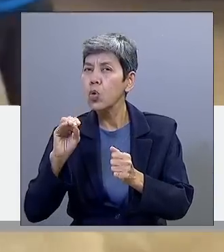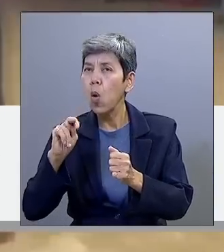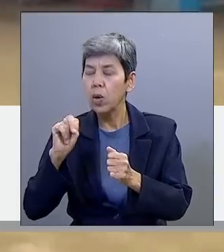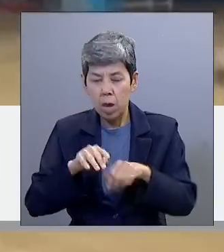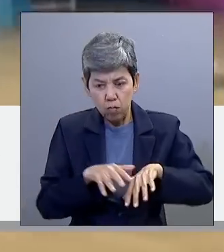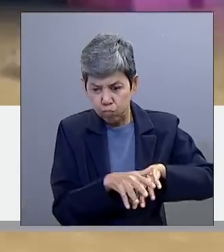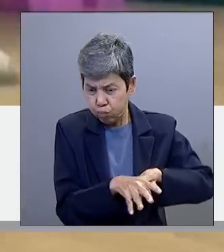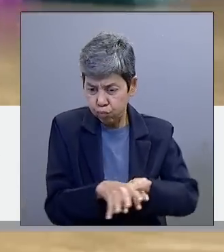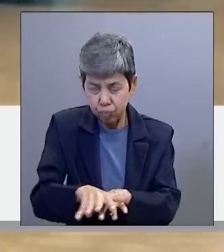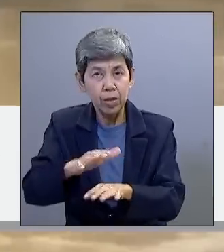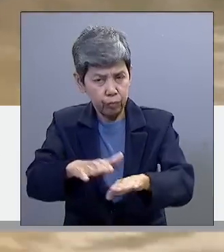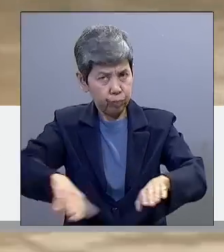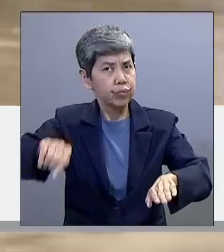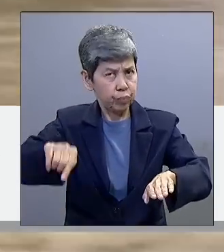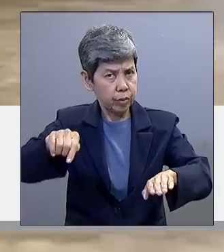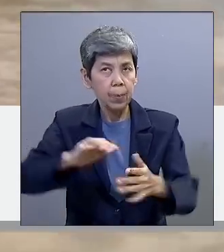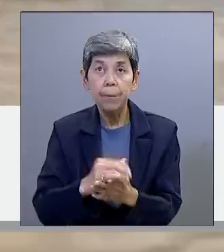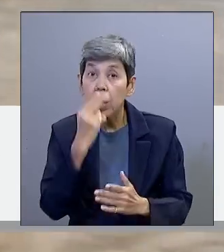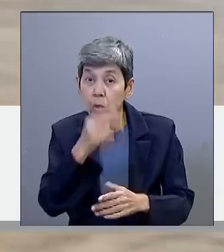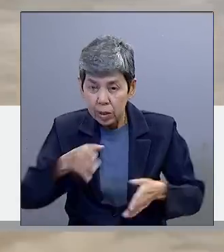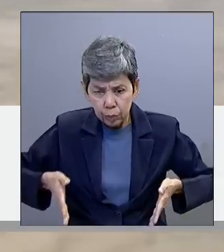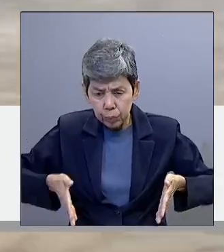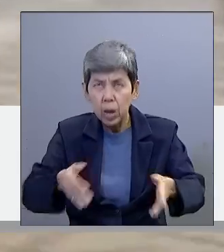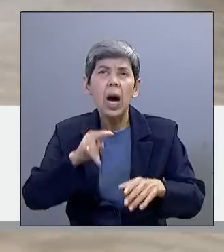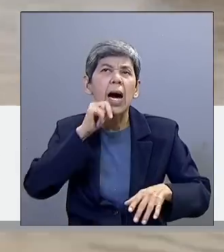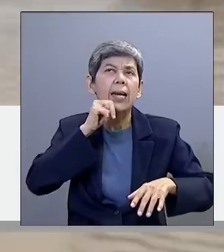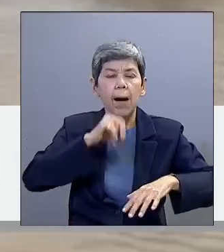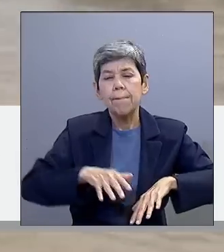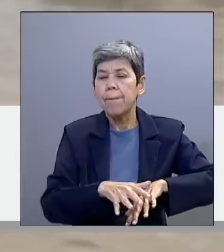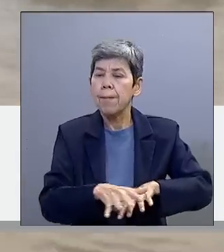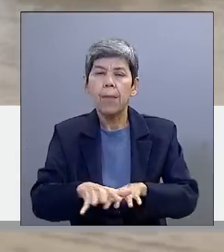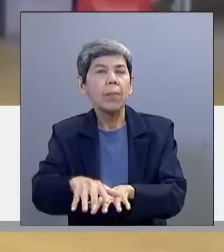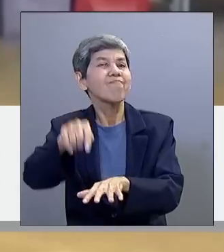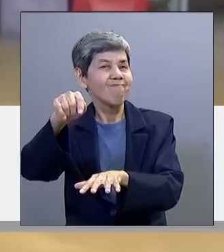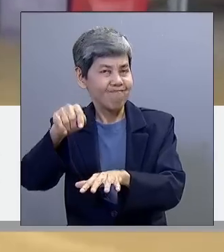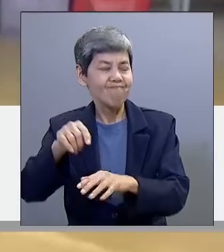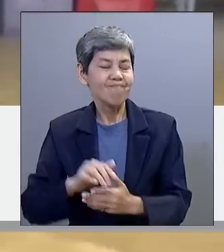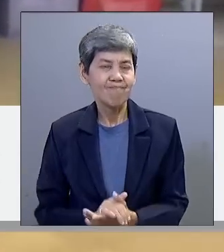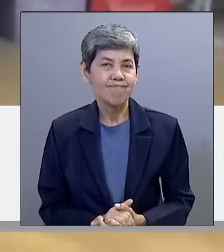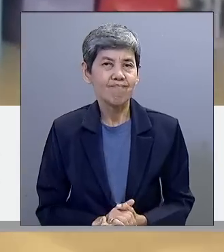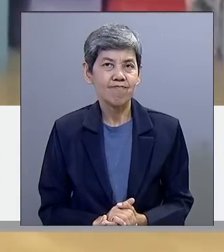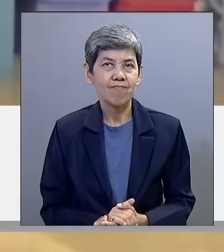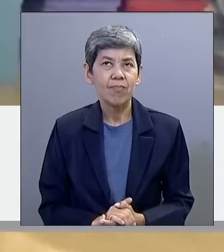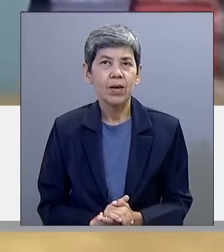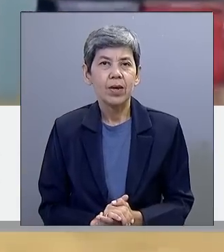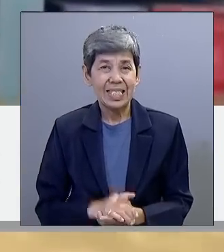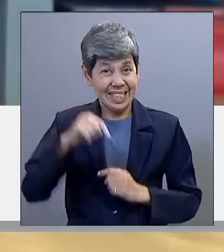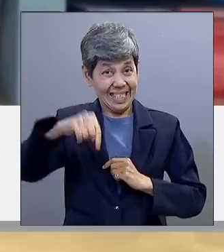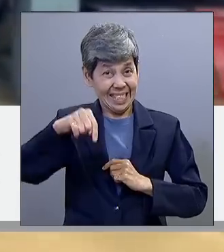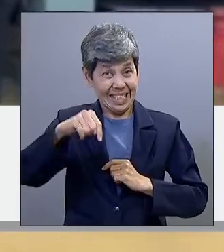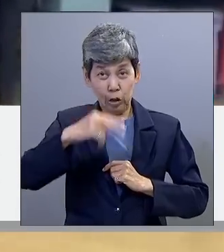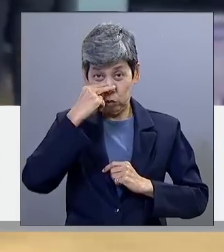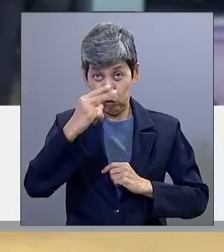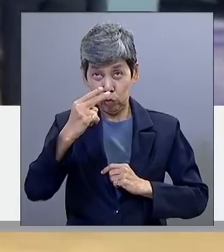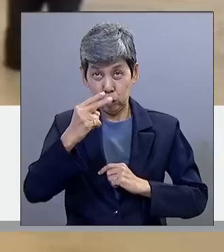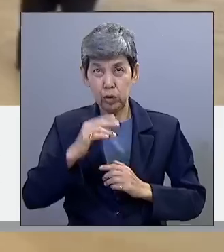แถบที่ราบลุ่มต่ำซึ่งเป็นเส้นทางที่น้ำจะต้องไหลผ่านนะคะสำหรับจุดนี้เป็น